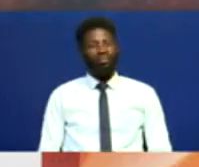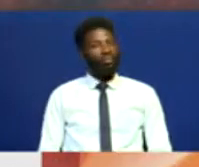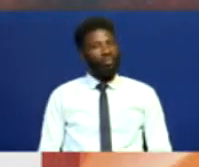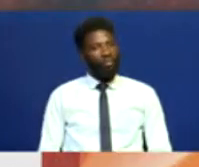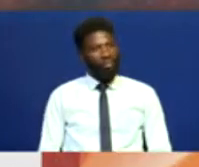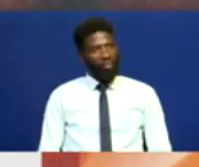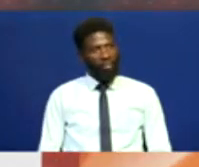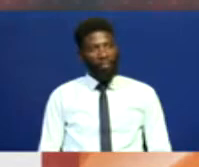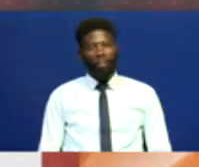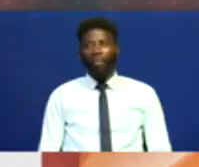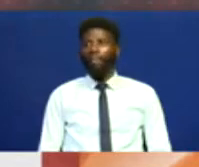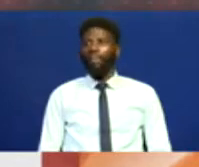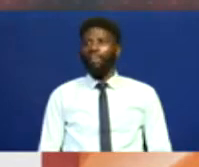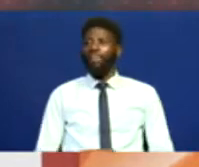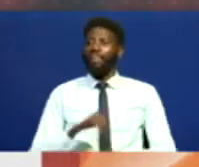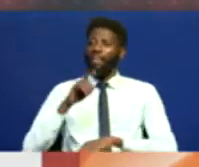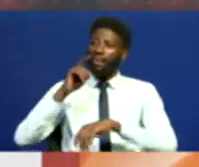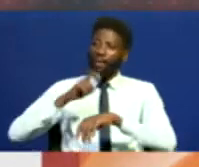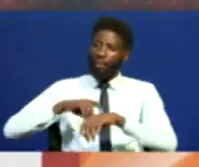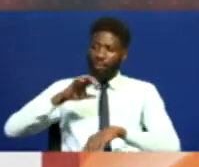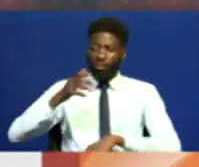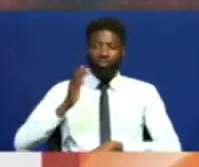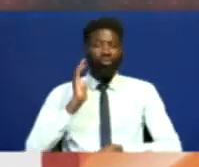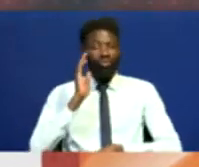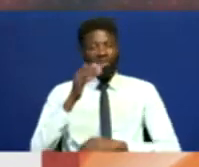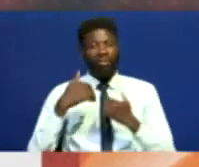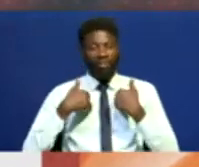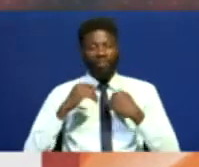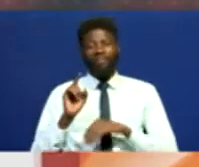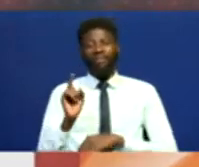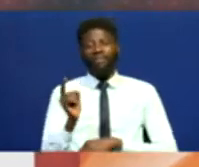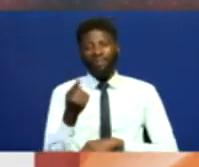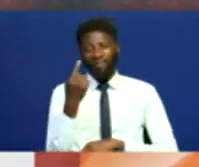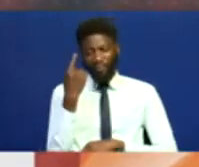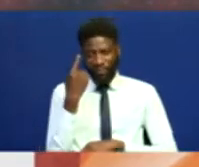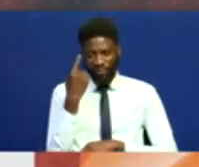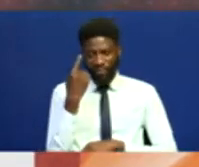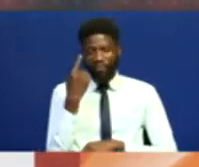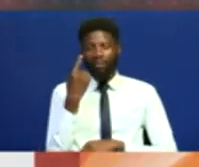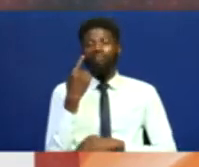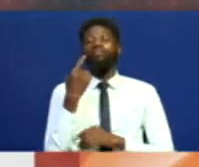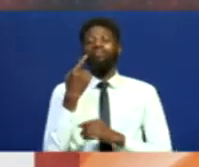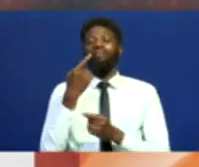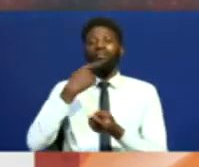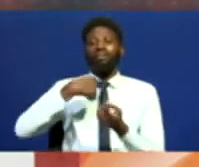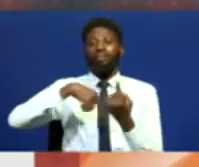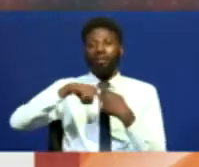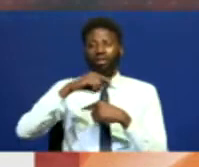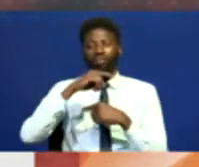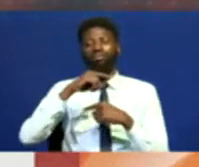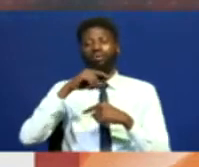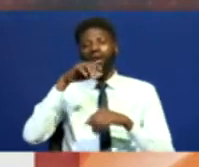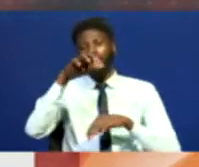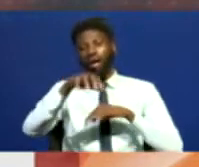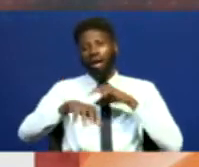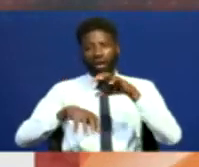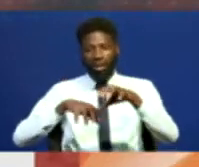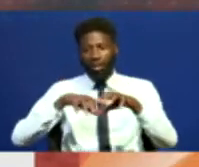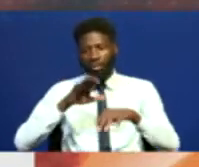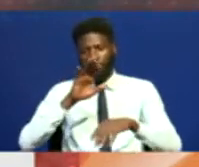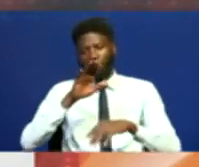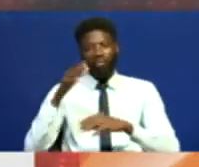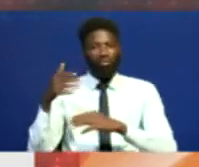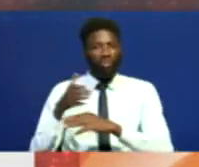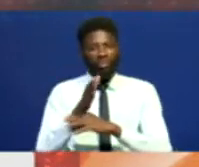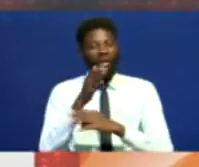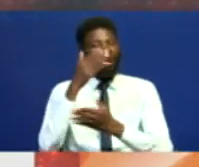Namna kaunti ya Embu itaandaa makala ya kwanza ya mbio za nusu marathoni za mbuga ya kitaifa ya wanyamapori ya Mwea mwishoni mwa juma